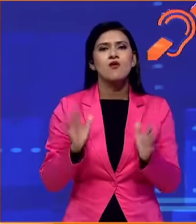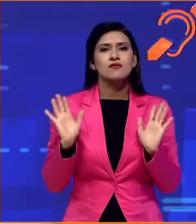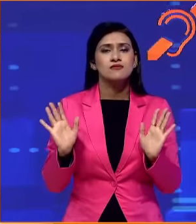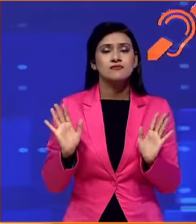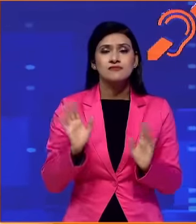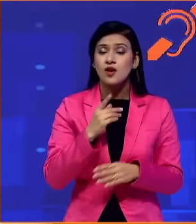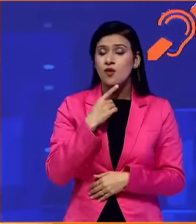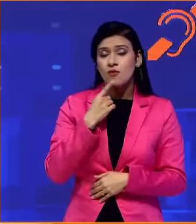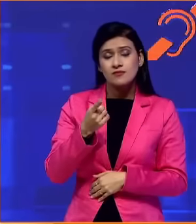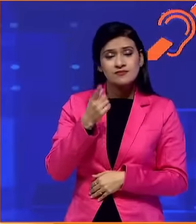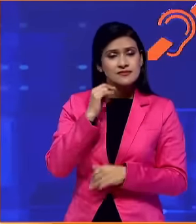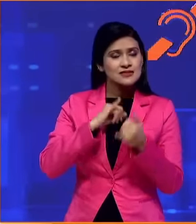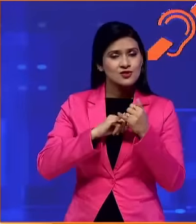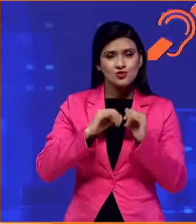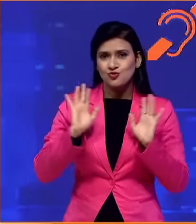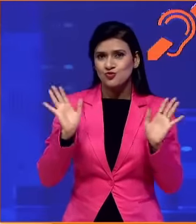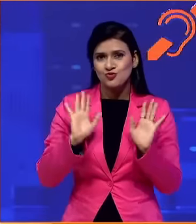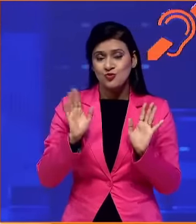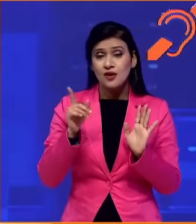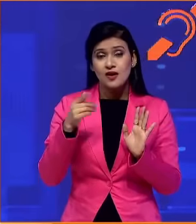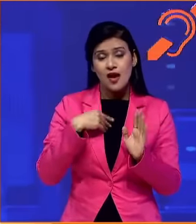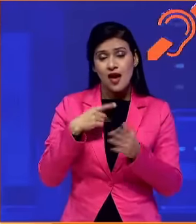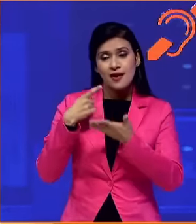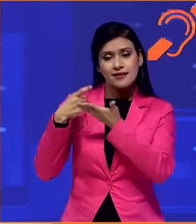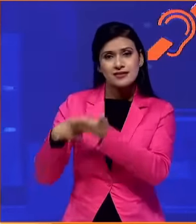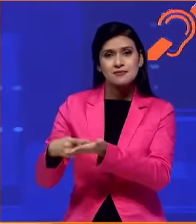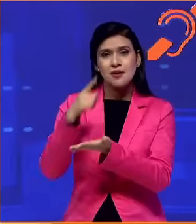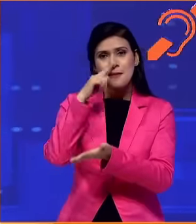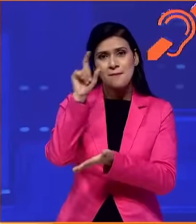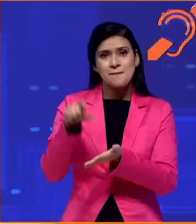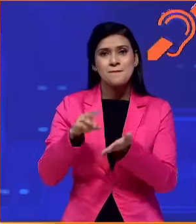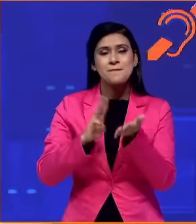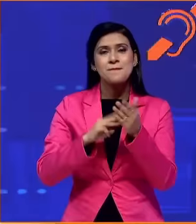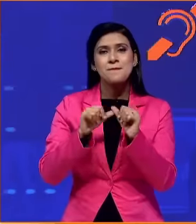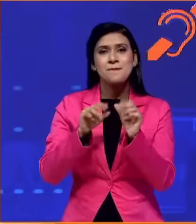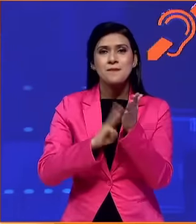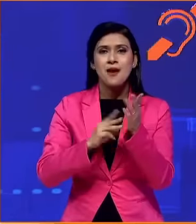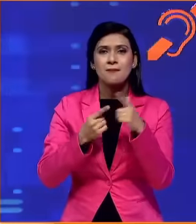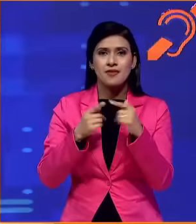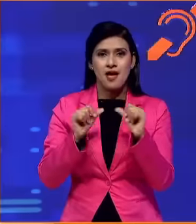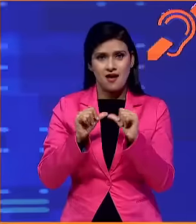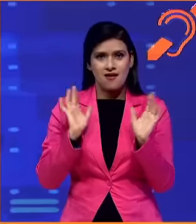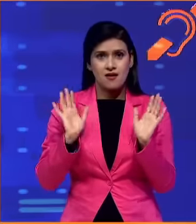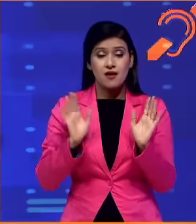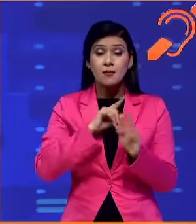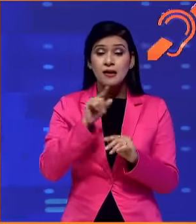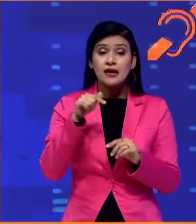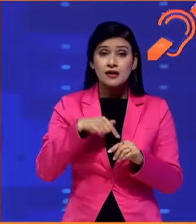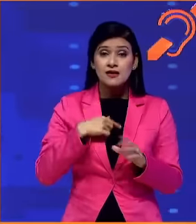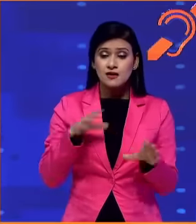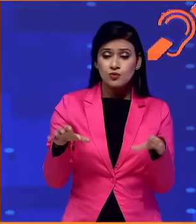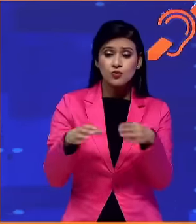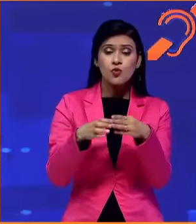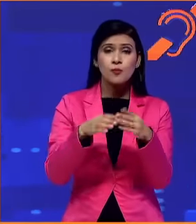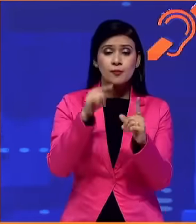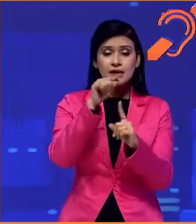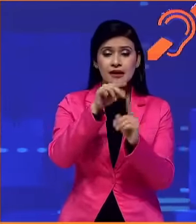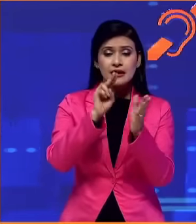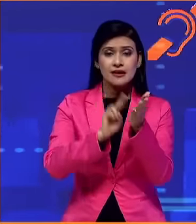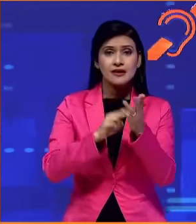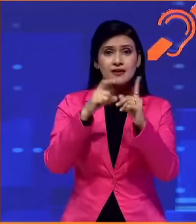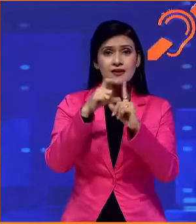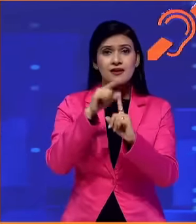कईबारबंगालकीमुख्यमंत्रीरहचुकीहैं,औरबंगालमेंउनकाएकविशिष्ट कदहै।लेकिनयह भारतकागठबंधनहै,इसमेंसभीकीबराबर हिस्सेदारीहै।हमइसबातपरचर्चाकररहेहैंकि